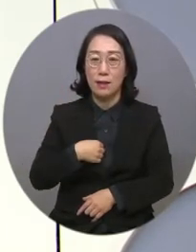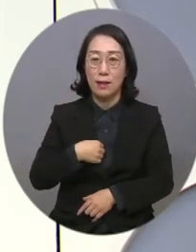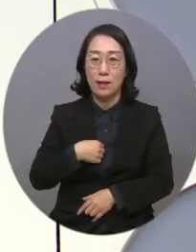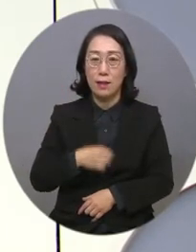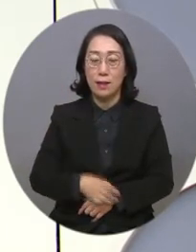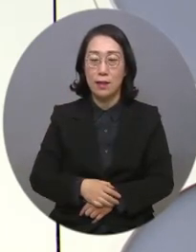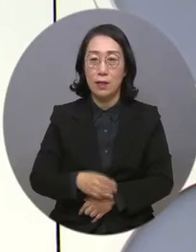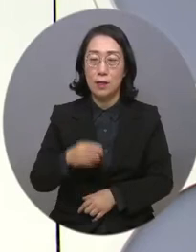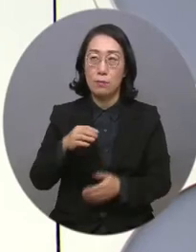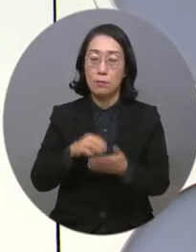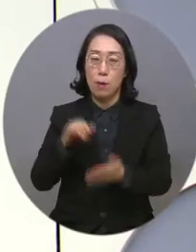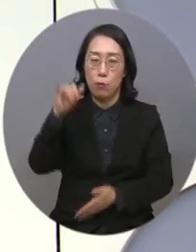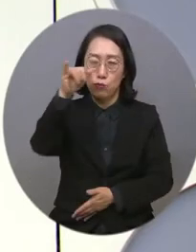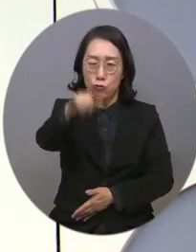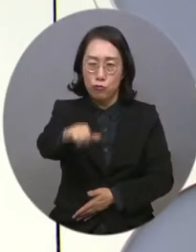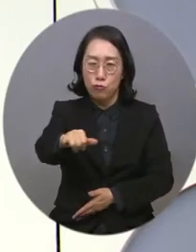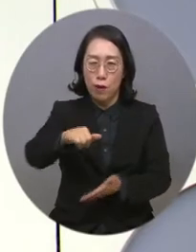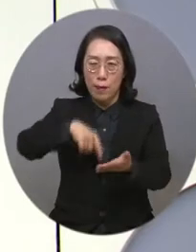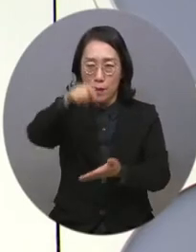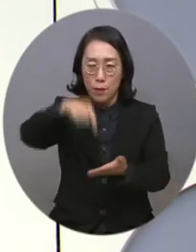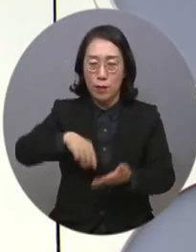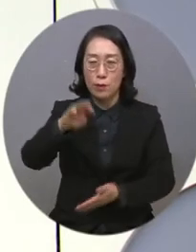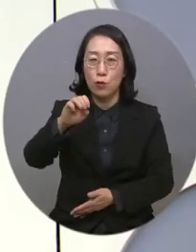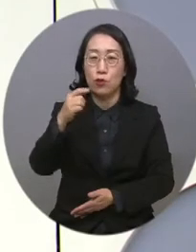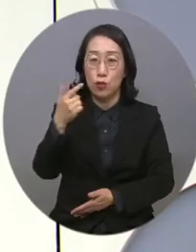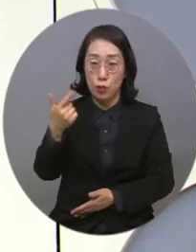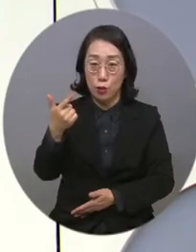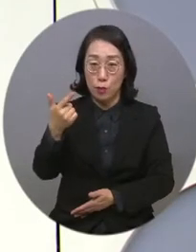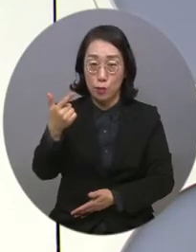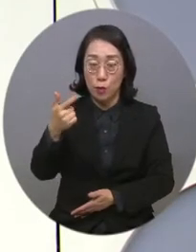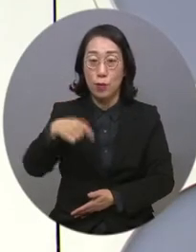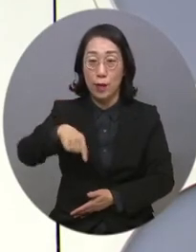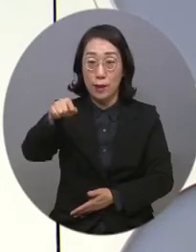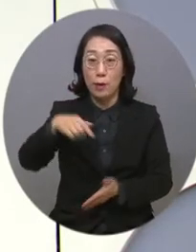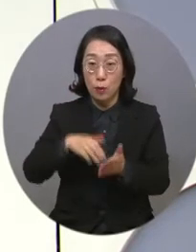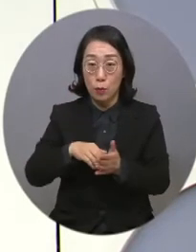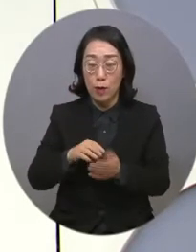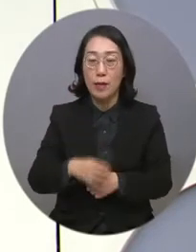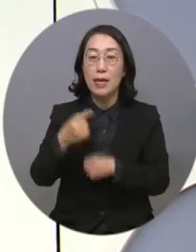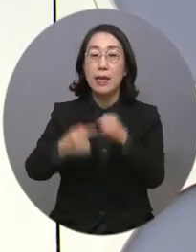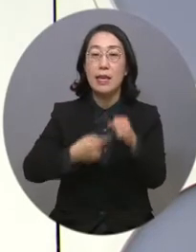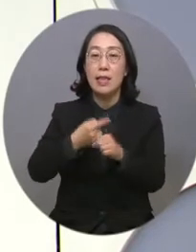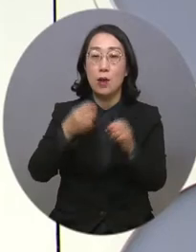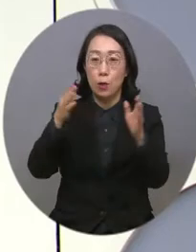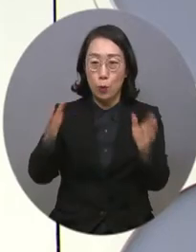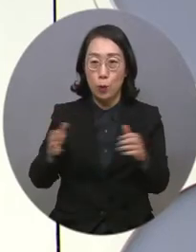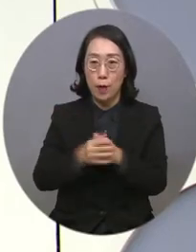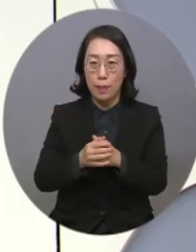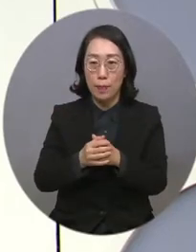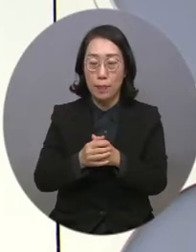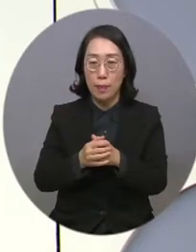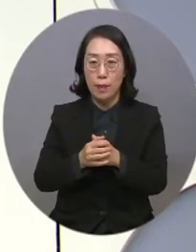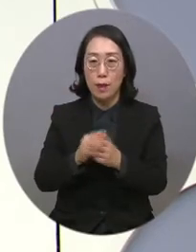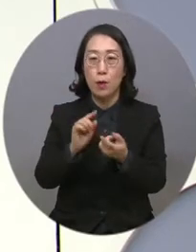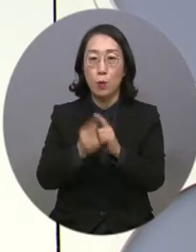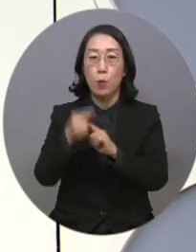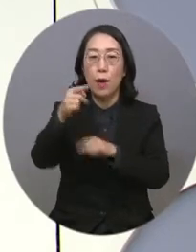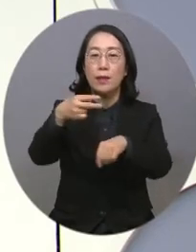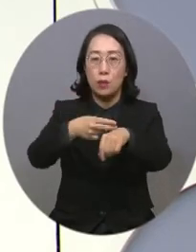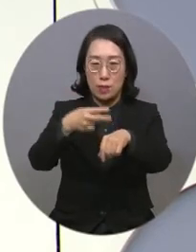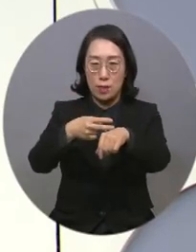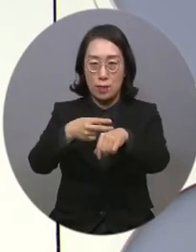한 36번 가봤고요. 체류한 거는 2000년도부터 2001년도까지 약 1년간 교환 교수로 가서